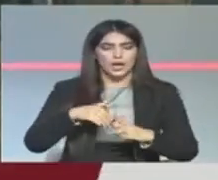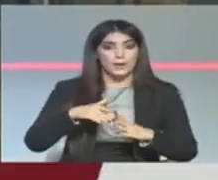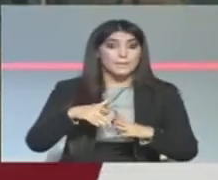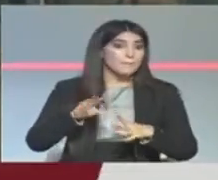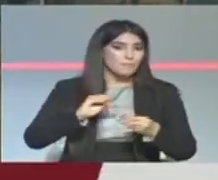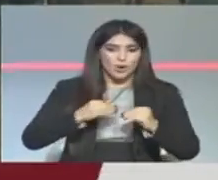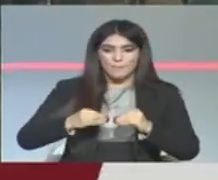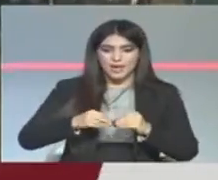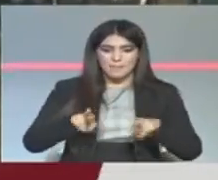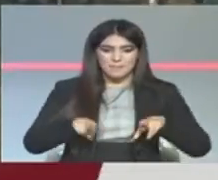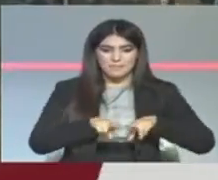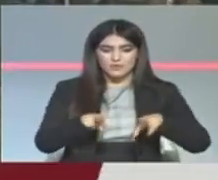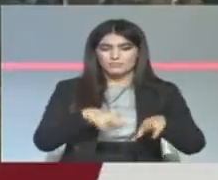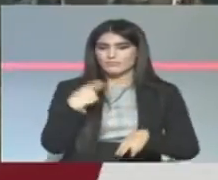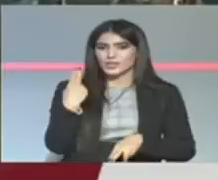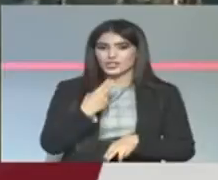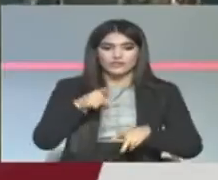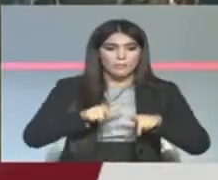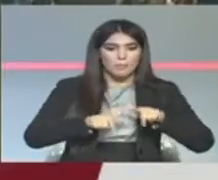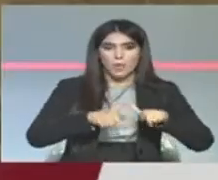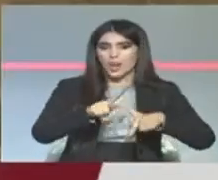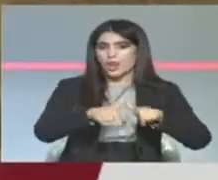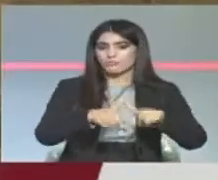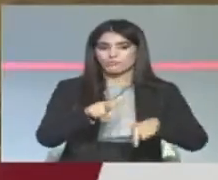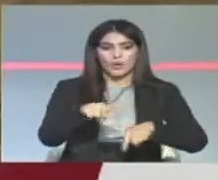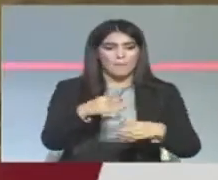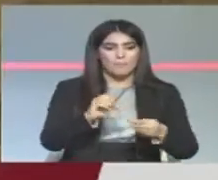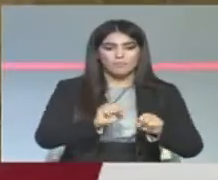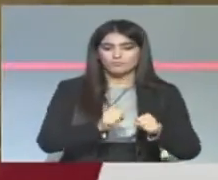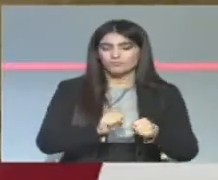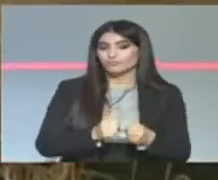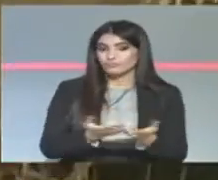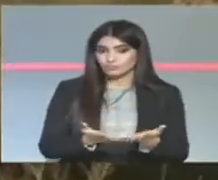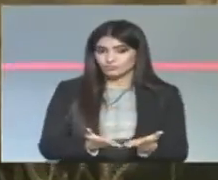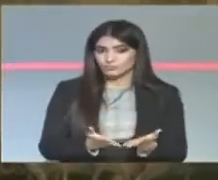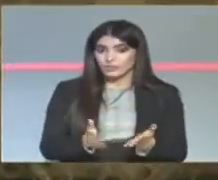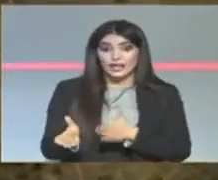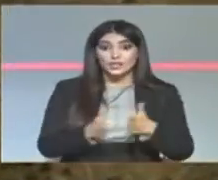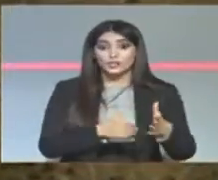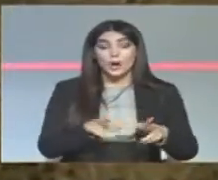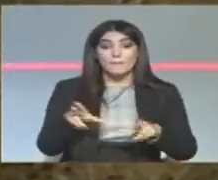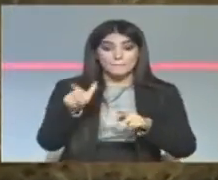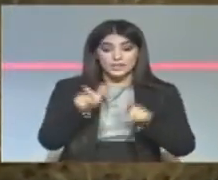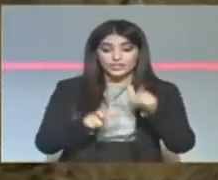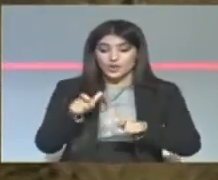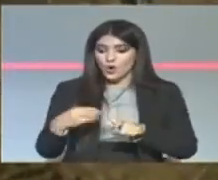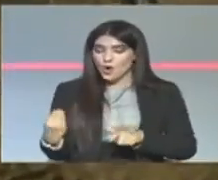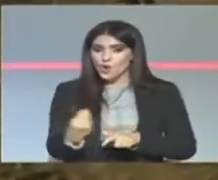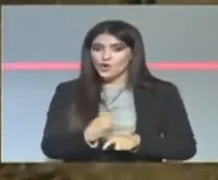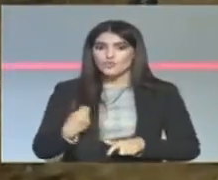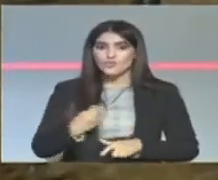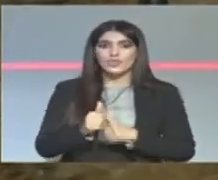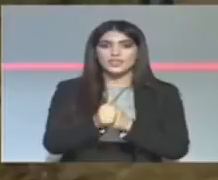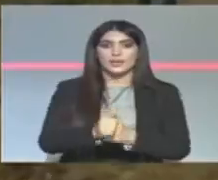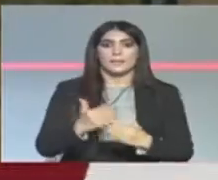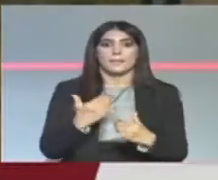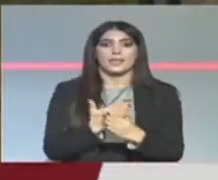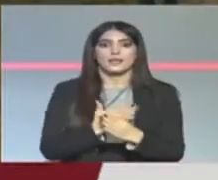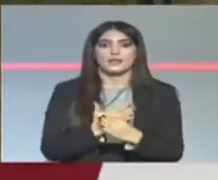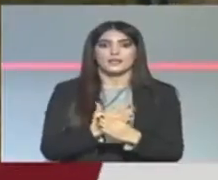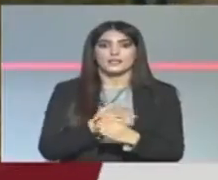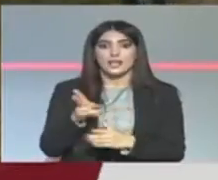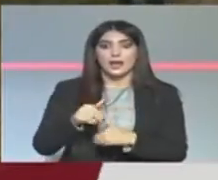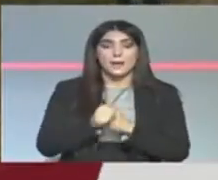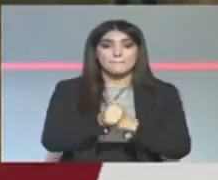ما النا لاجل حمزه العيادي وغيره من تلاميذ منطقه مصريه من بلديه